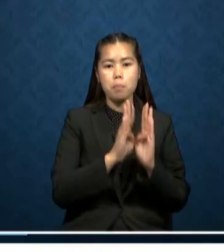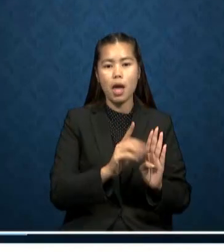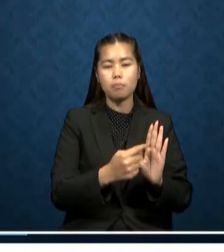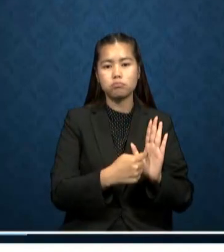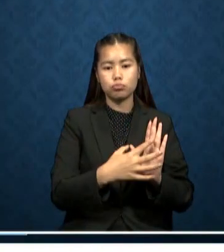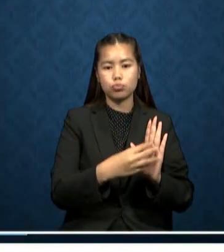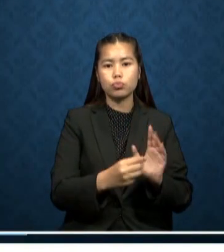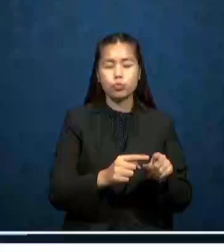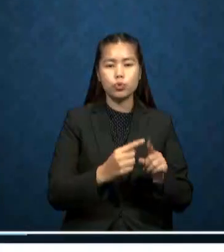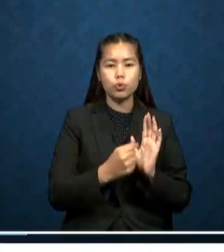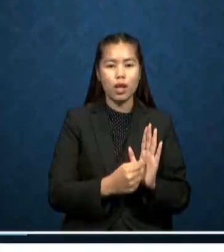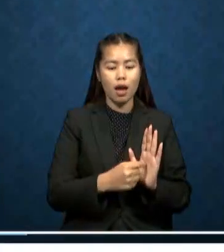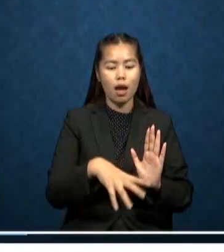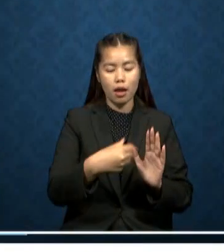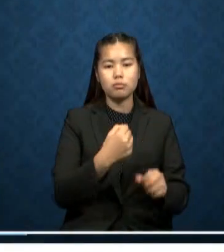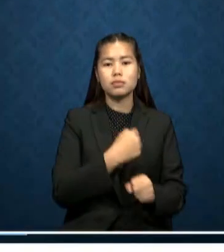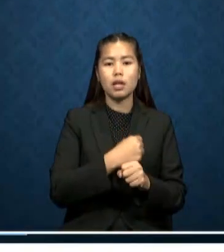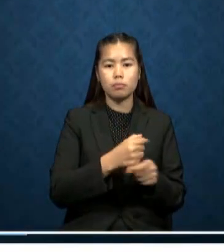จัดการของตนในวัน